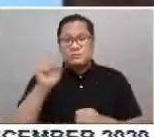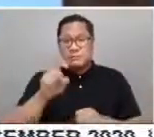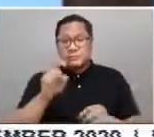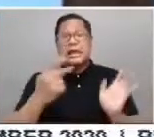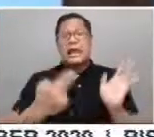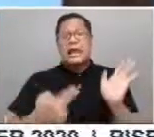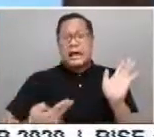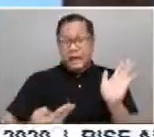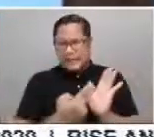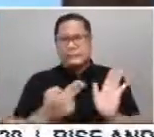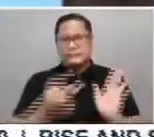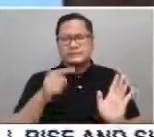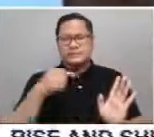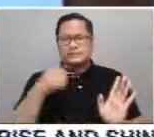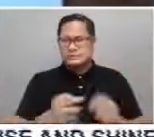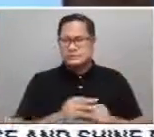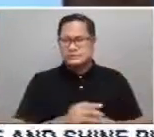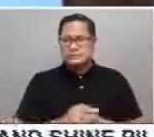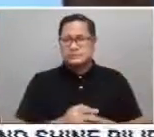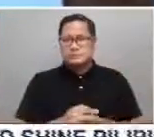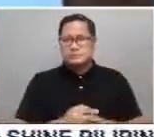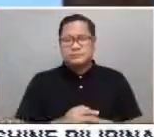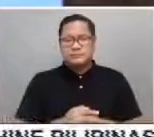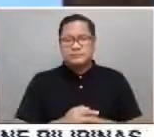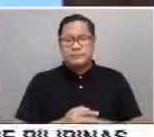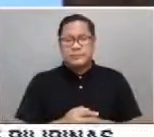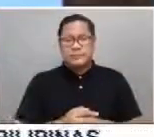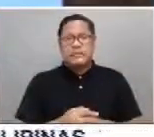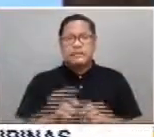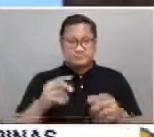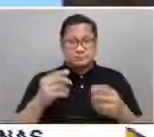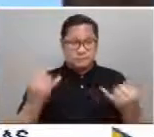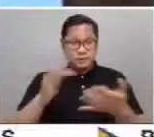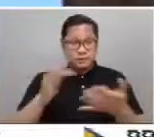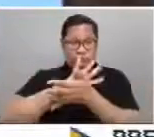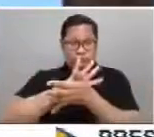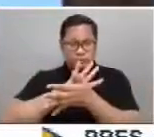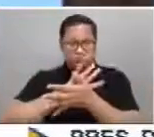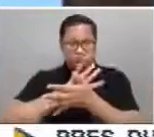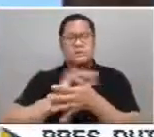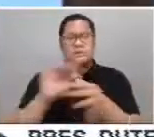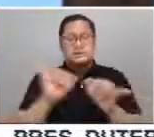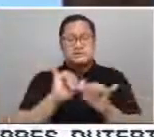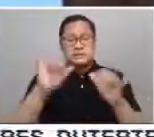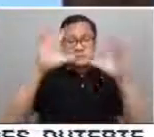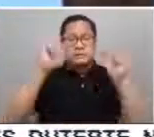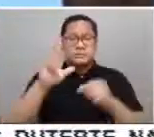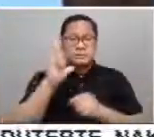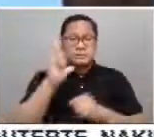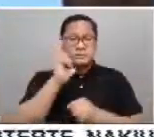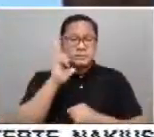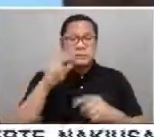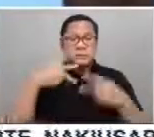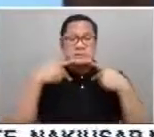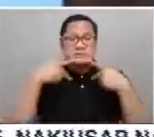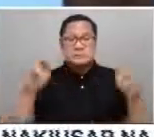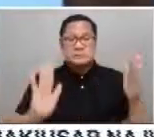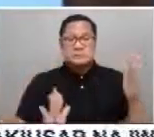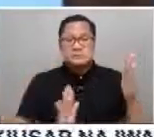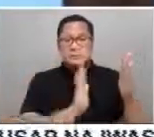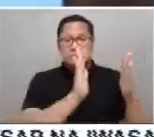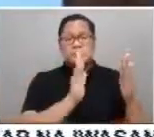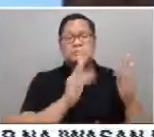it happened. Pero kung sabihin mo may yang listahan na yan, hindi akin